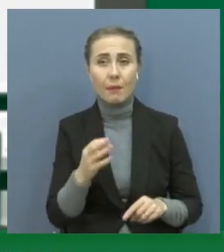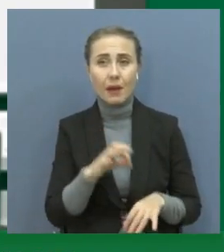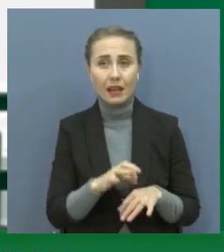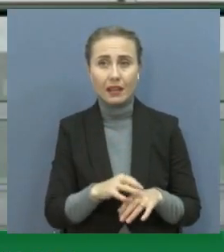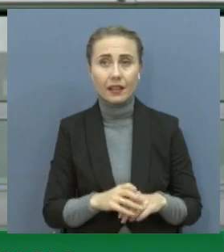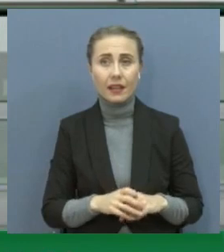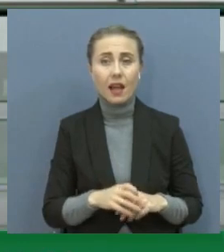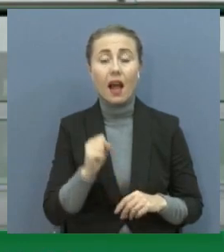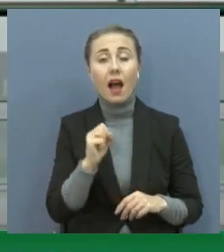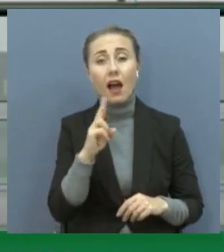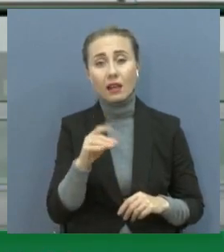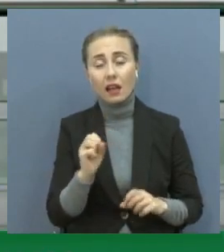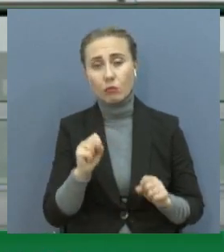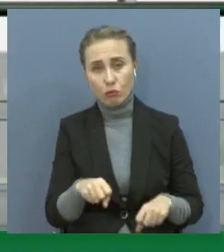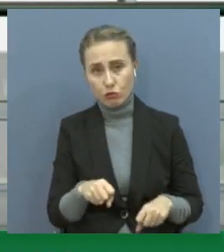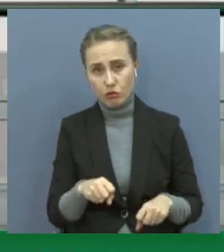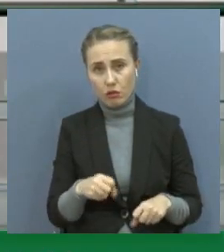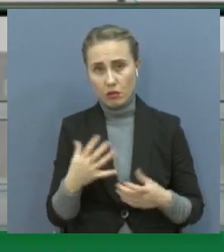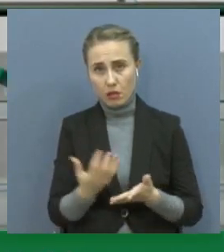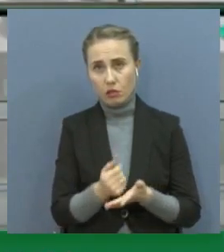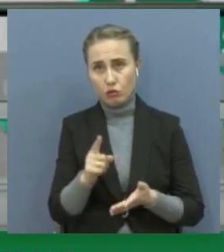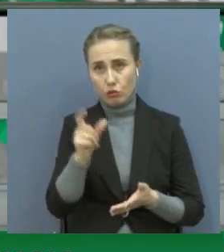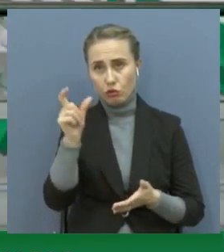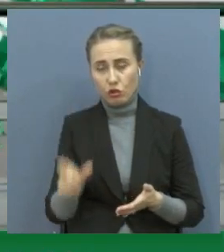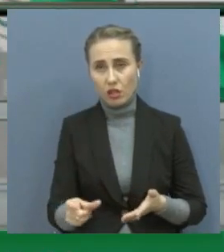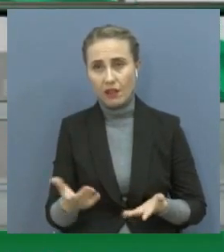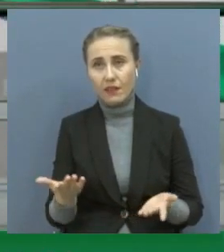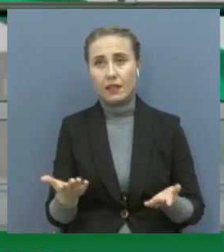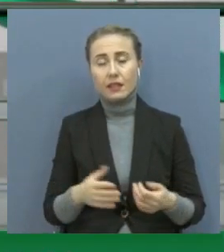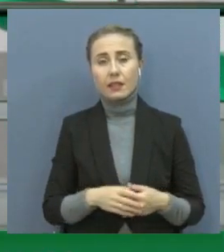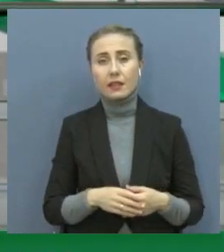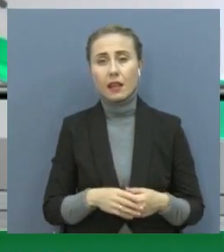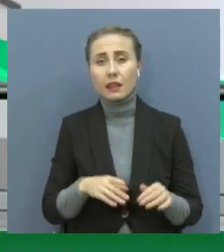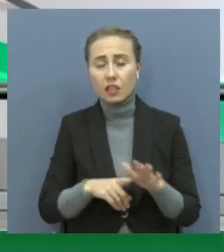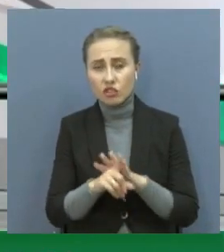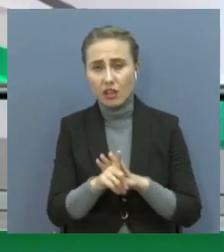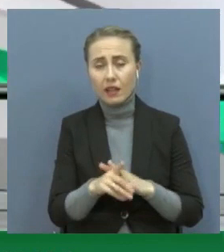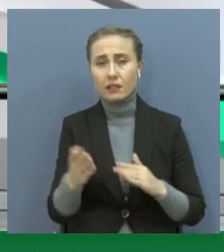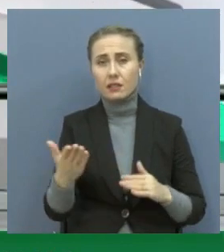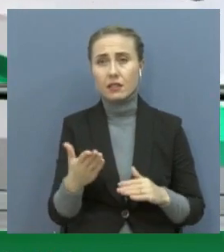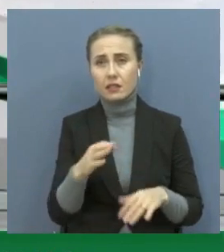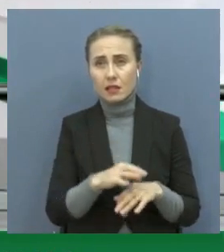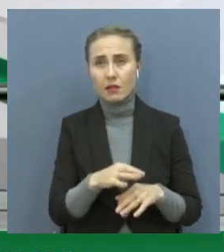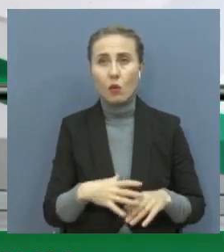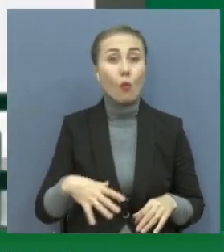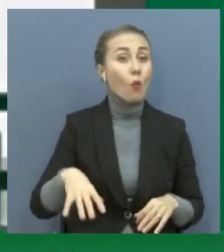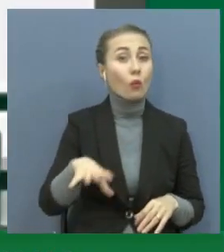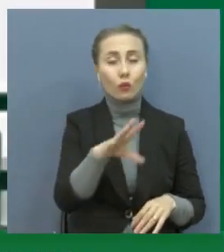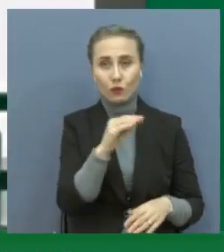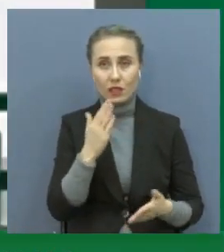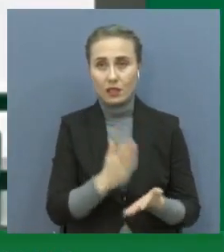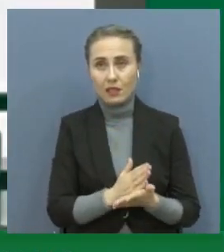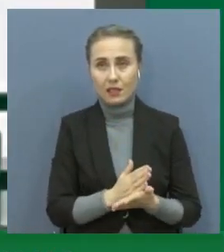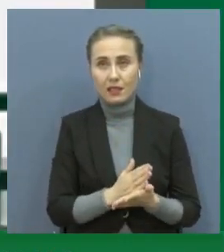определить, есть ли в человеке уже вот задатки, уже вот начинается это заболевание? Вообще расположенность есть у всех. Угу. Просто